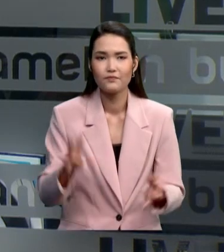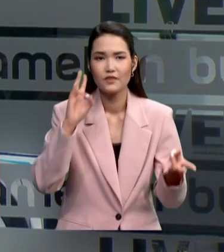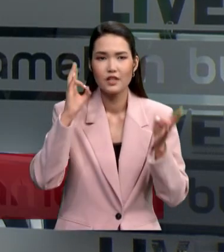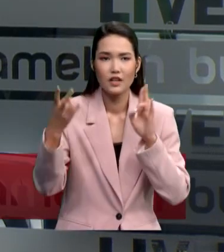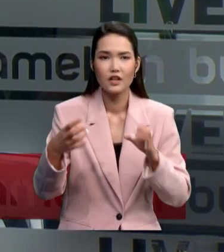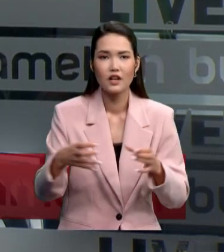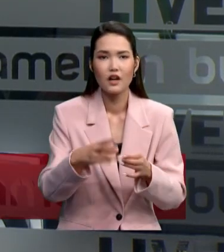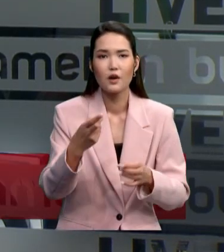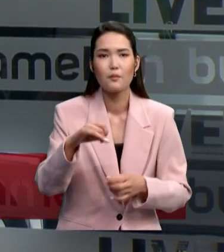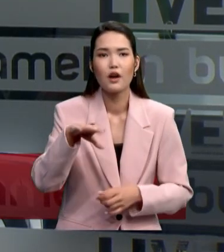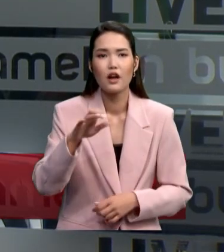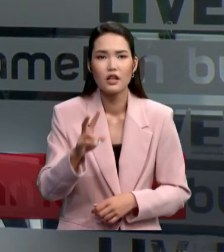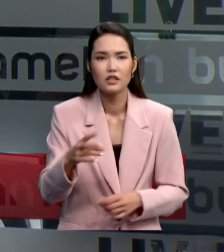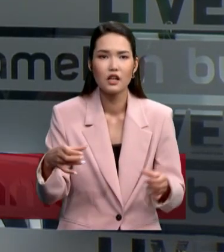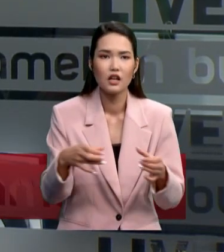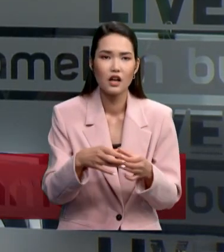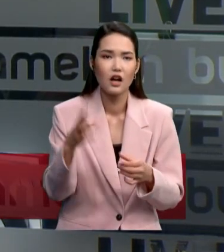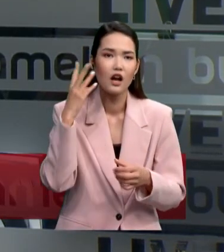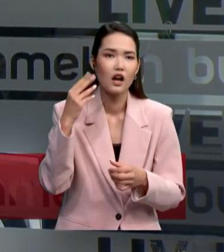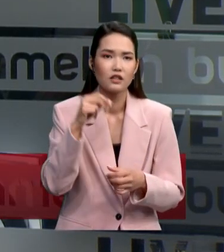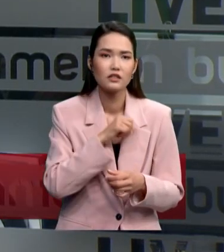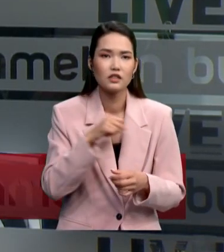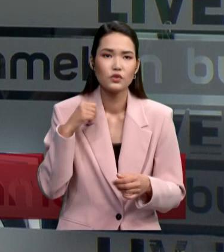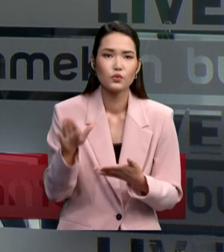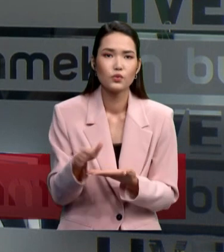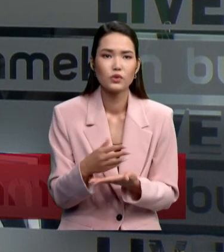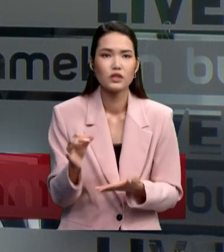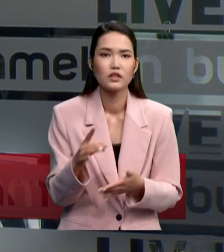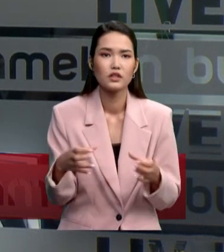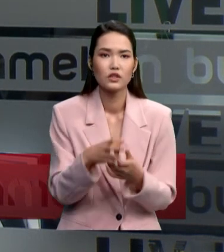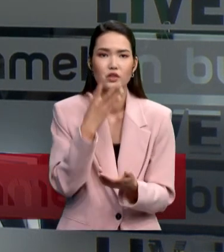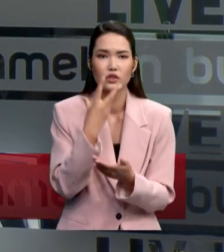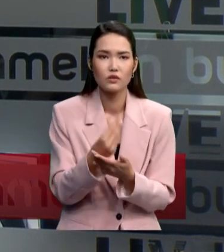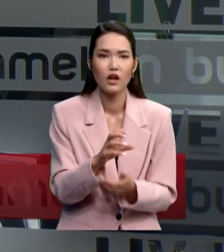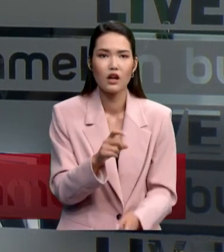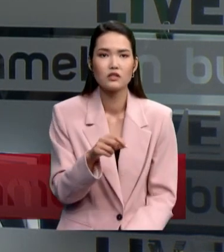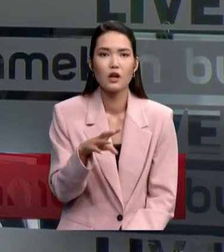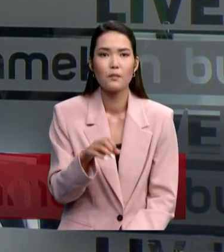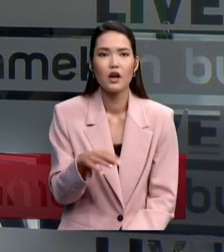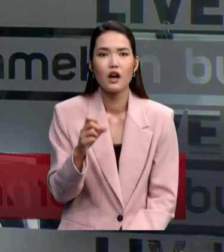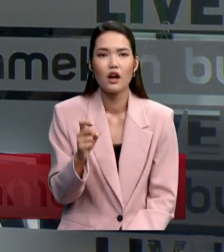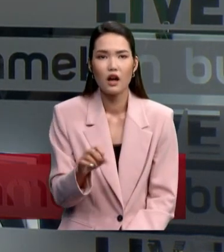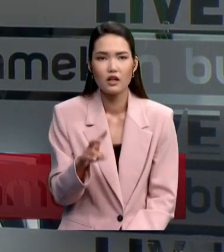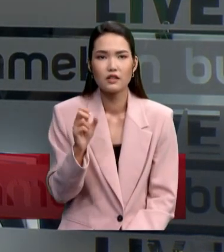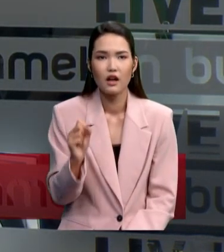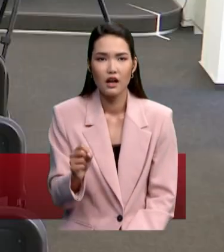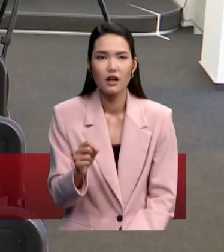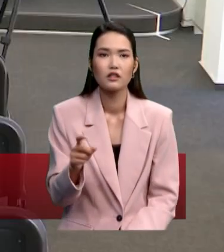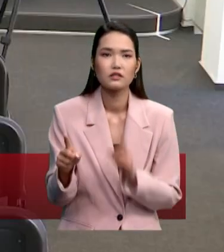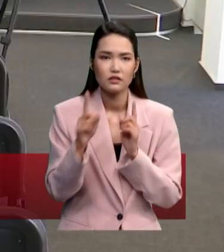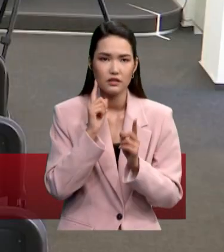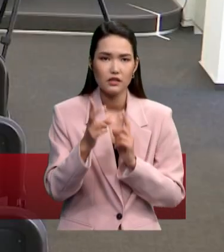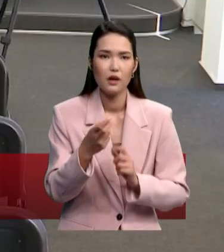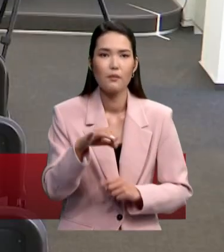Скандал в партии «Байтак». Члены Политбюро из Алматы самостоятельно исключили из партии своего лидера Азаматхана Амиртаева. На